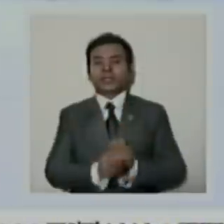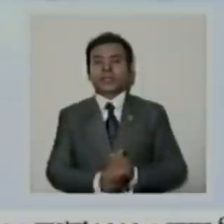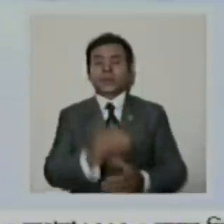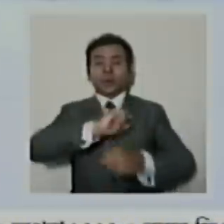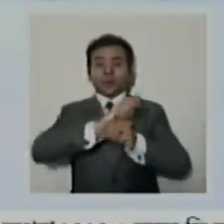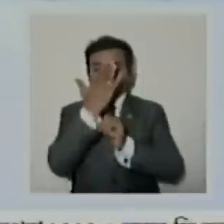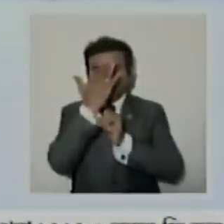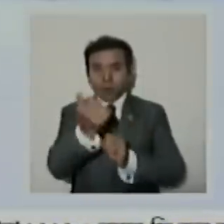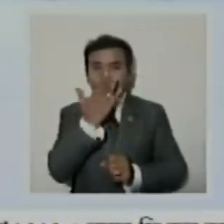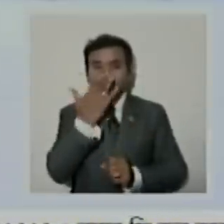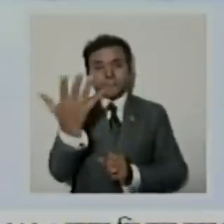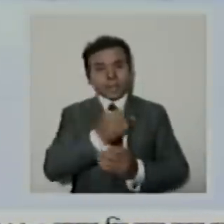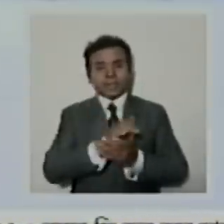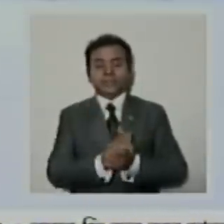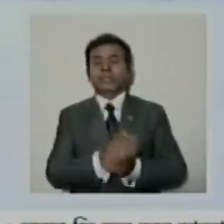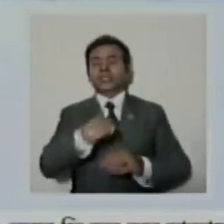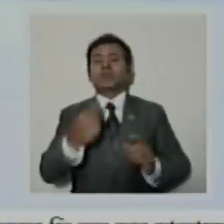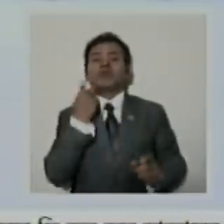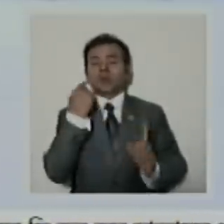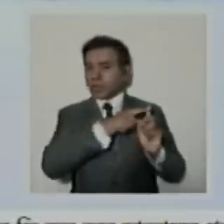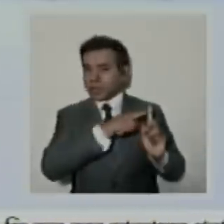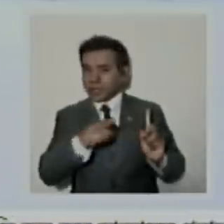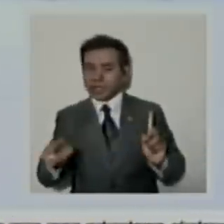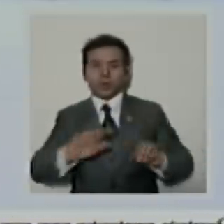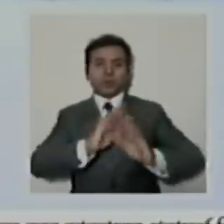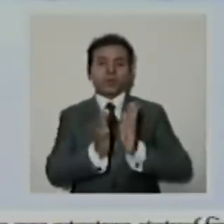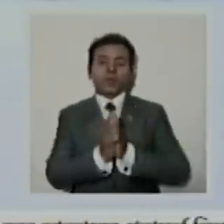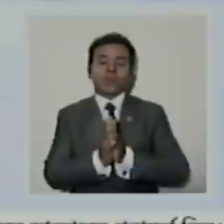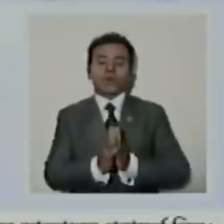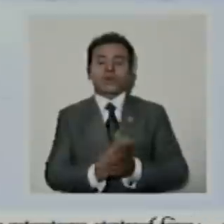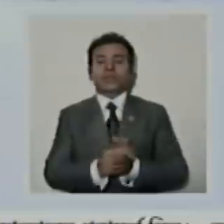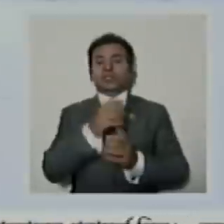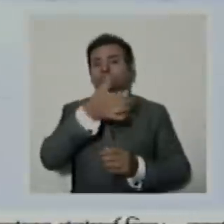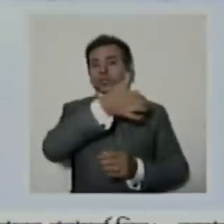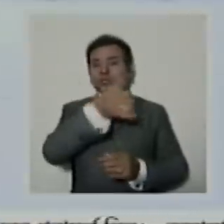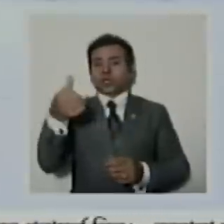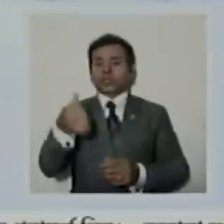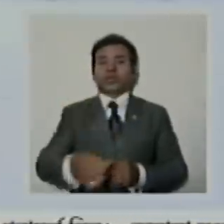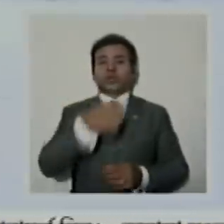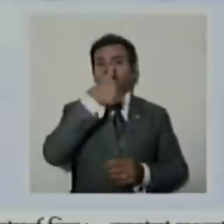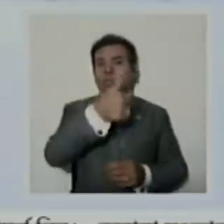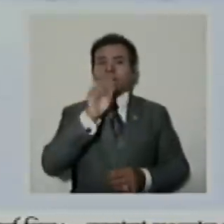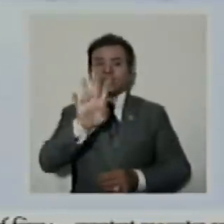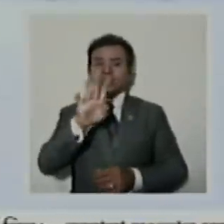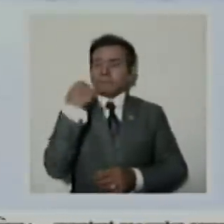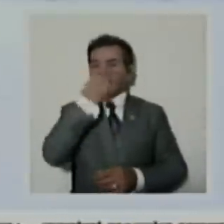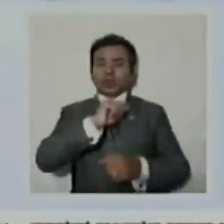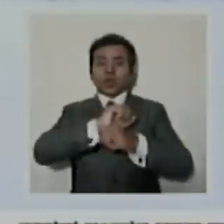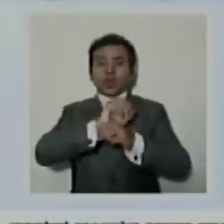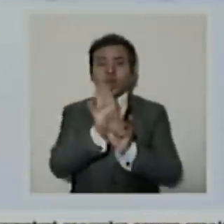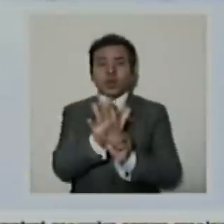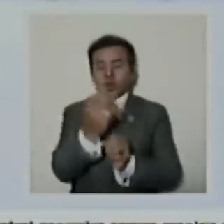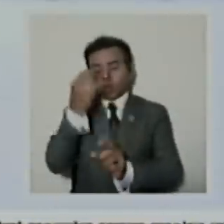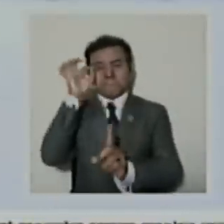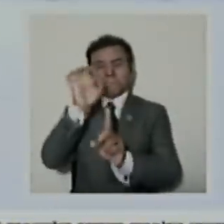5,465 এবং এই নমুনা সংগ্রহ করে আমরা শনাক্ত করতে পেরেছি, শনাক্ত হয়েছে রোগী 24 ঘন্টায়